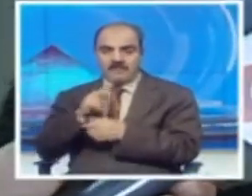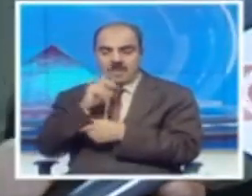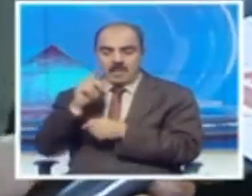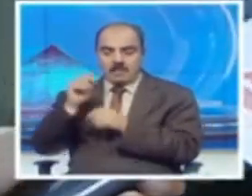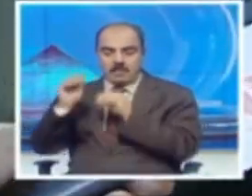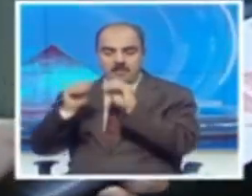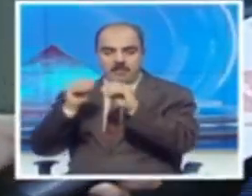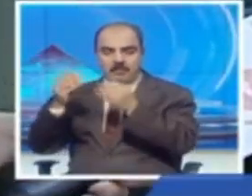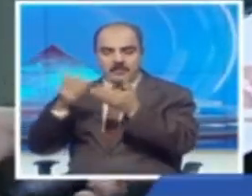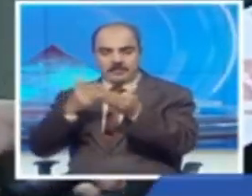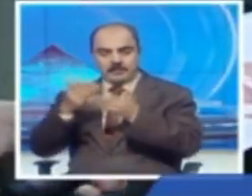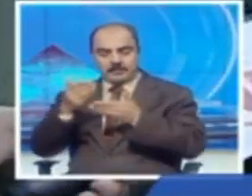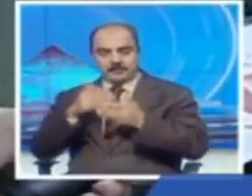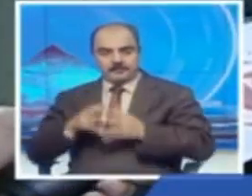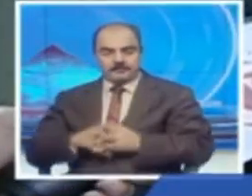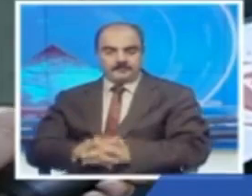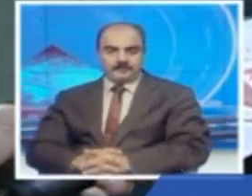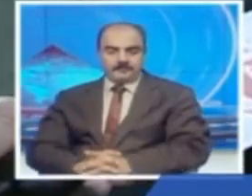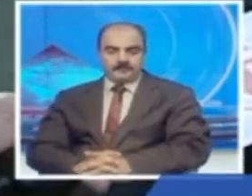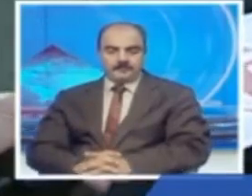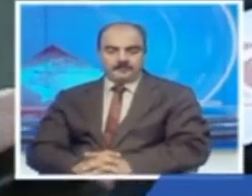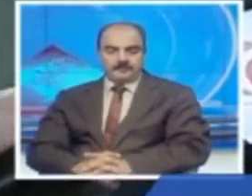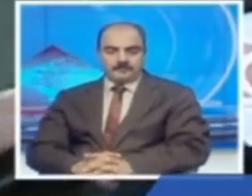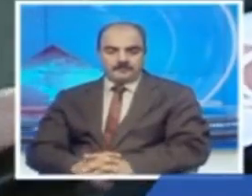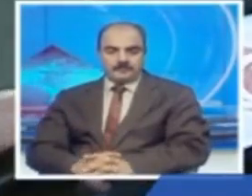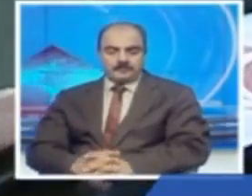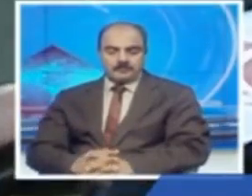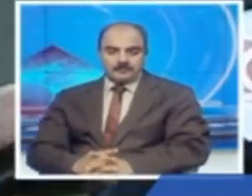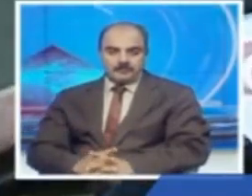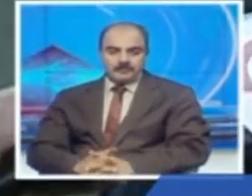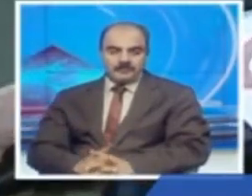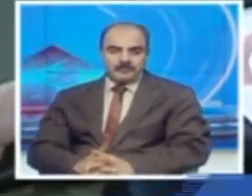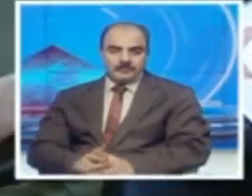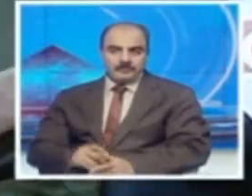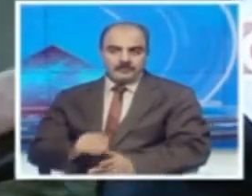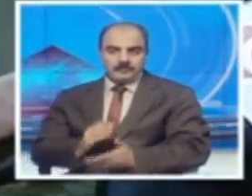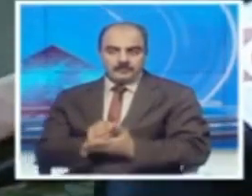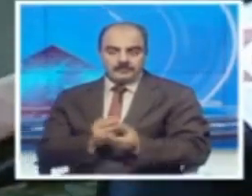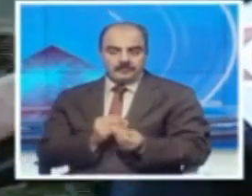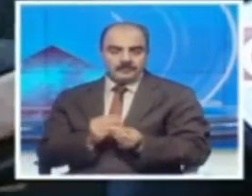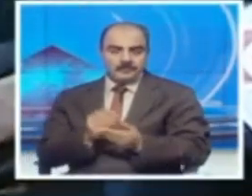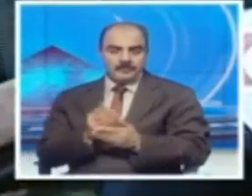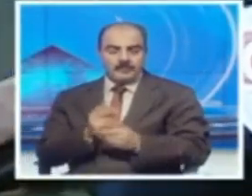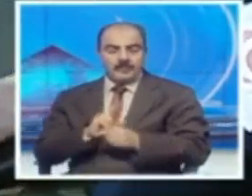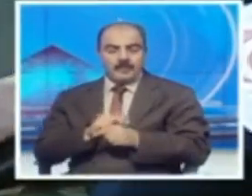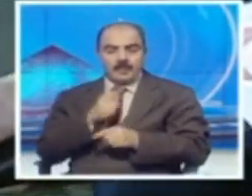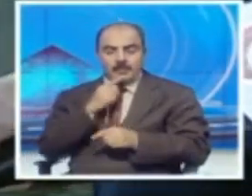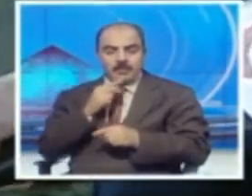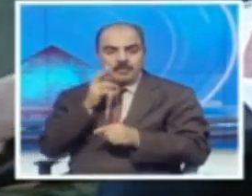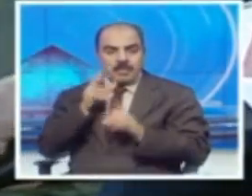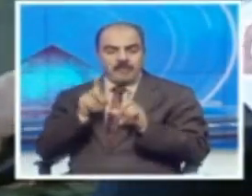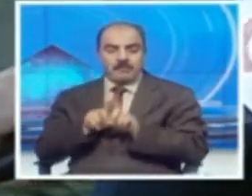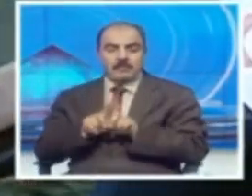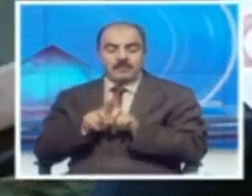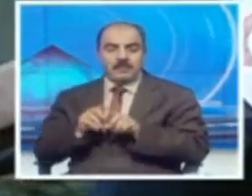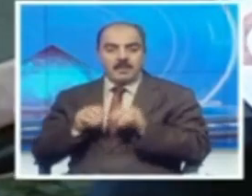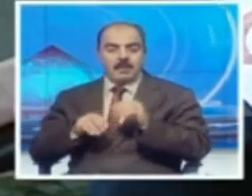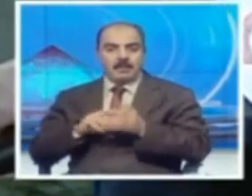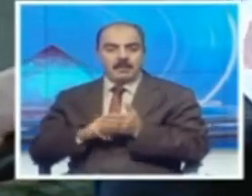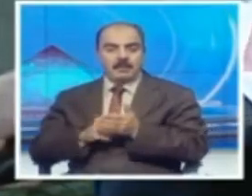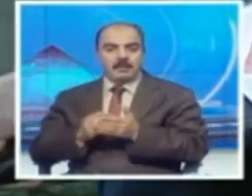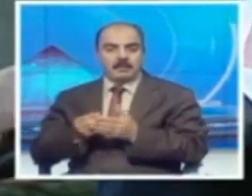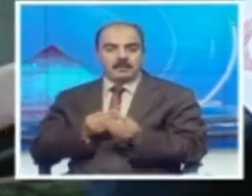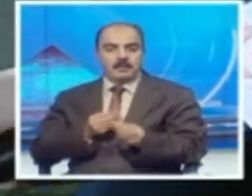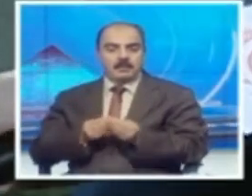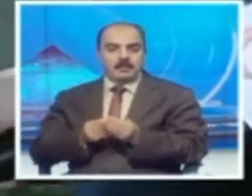المتحده للكوي، وهو المؤتمر الشبابي الذي يسبق المؤتمر مشاركتنا فيه مع